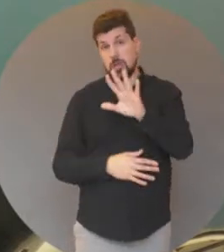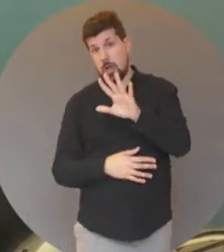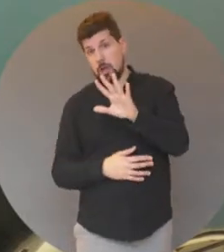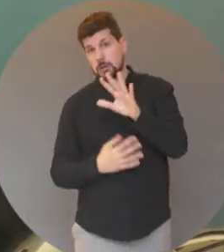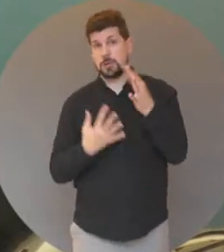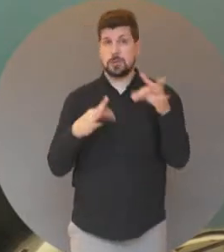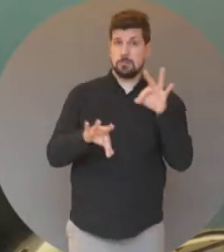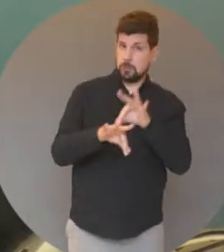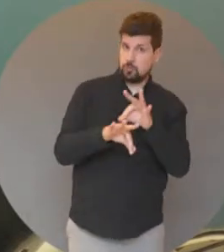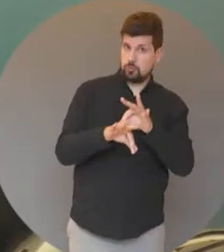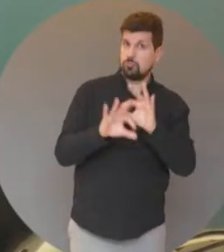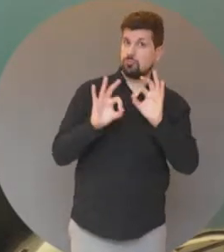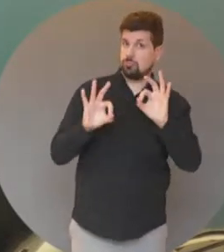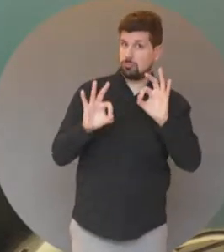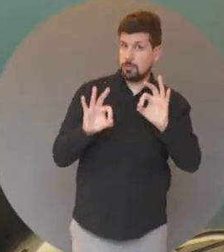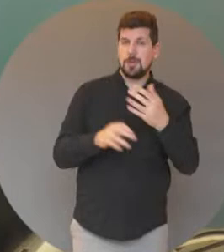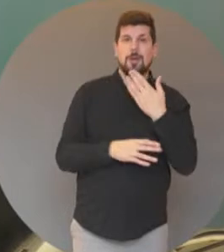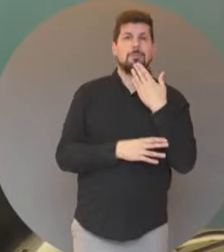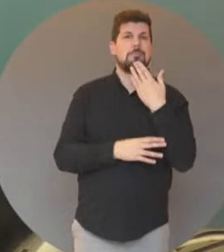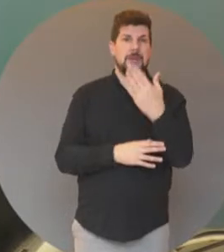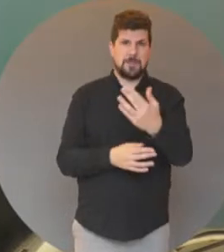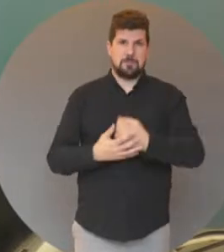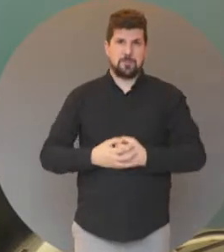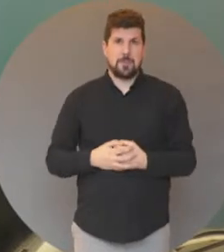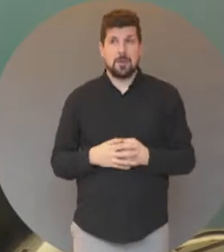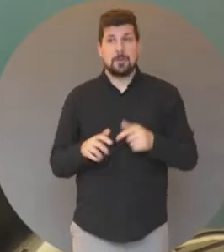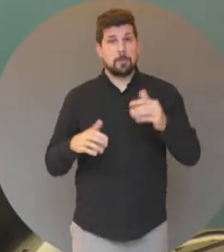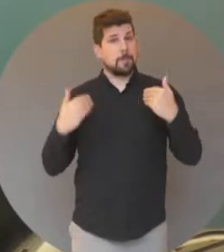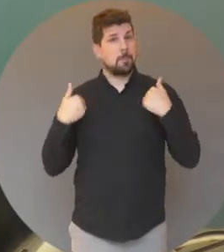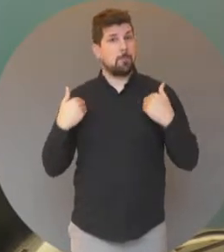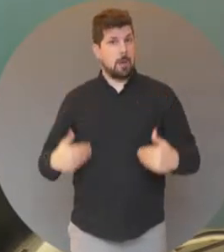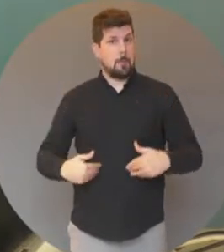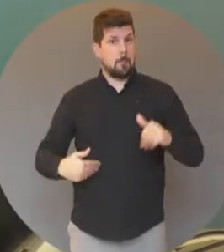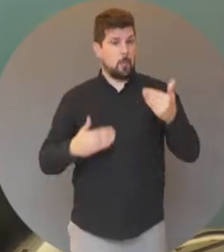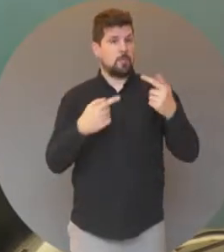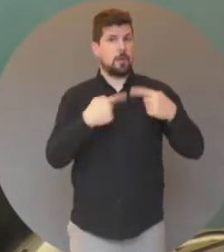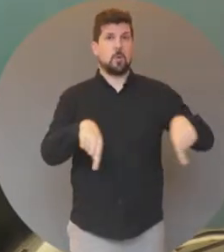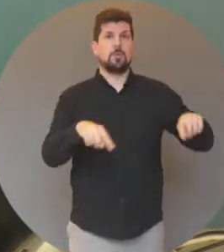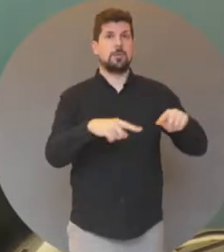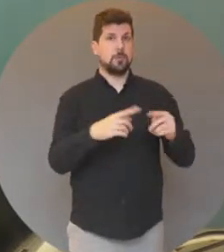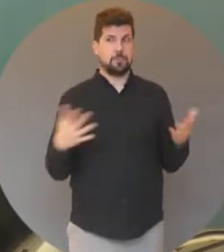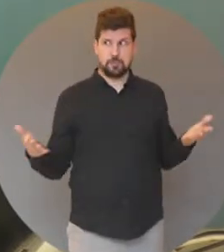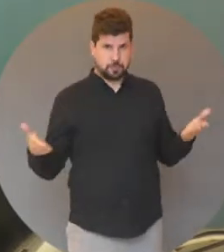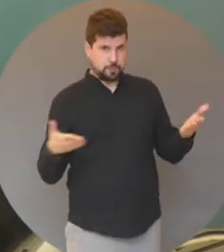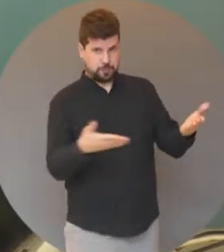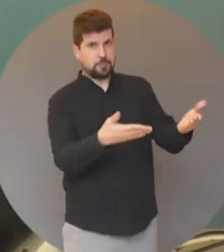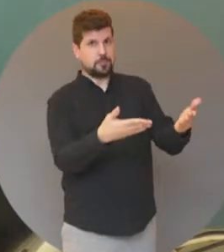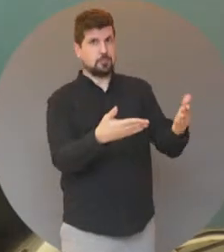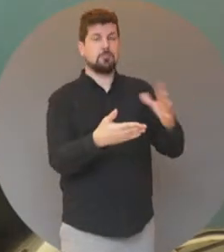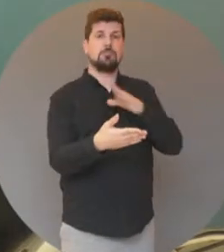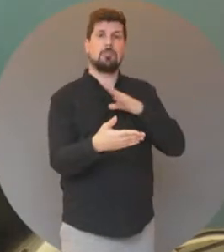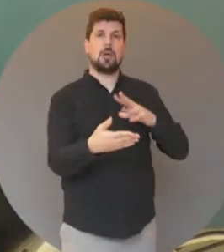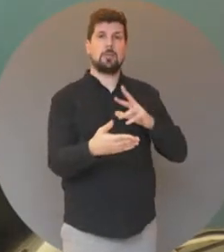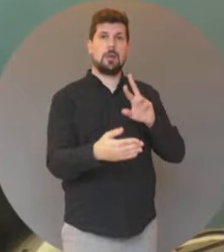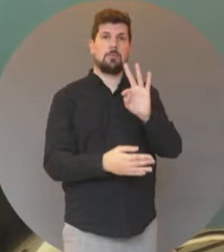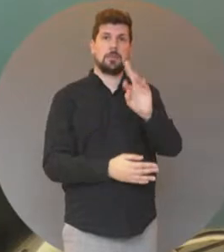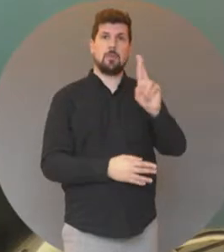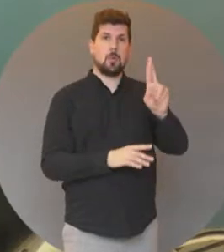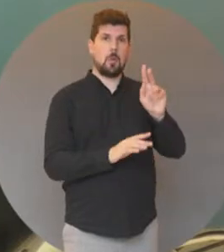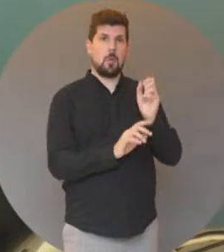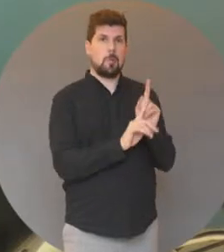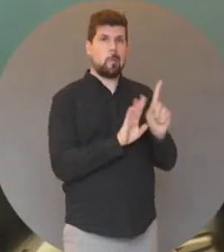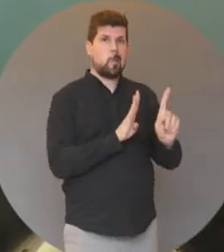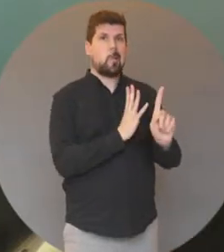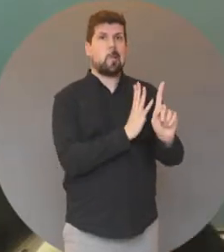voilà merci donc les membres de la première commission suivent madame thibaudoréno